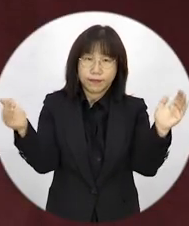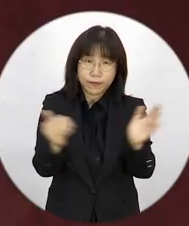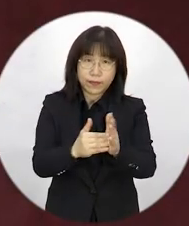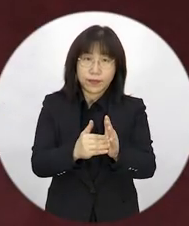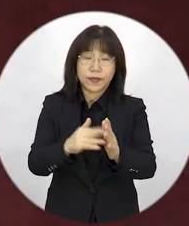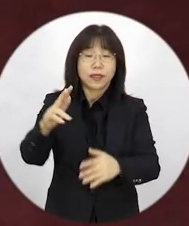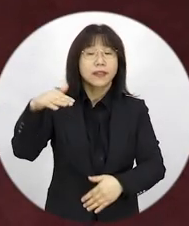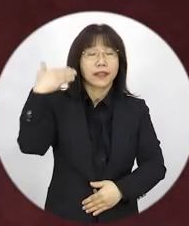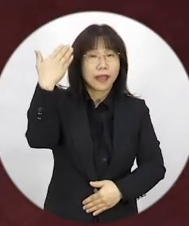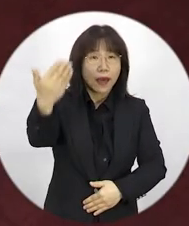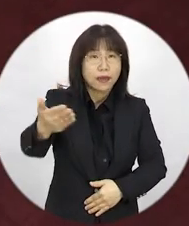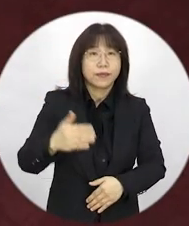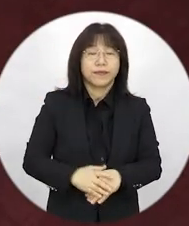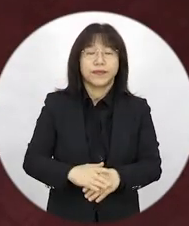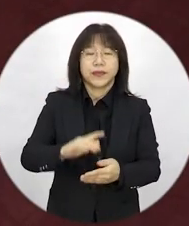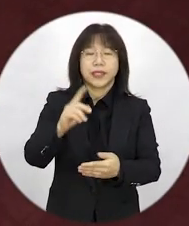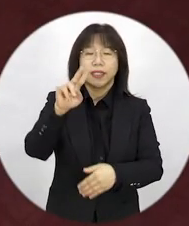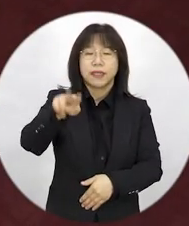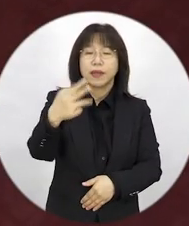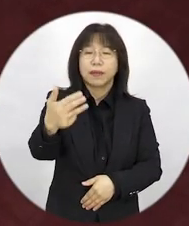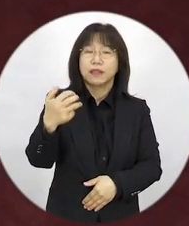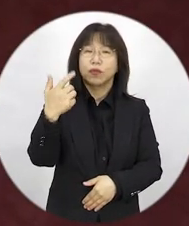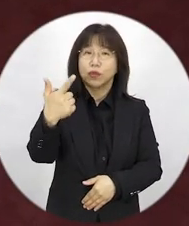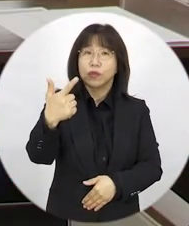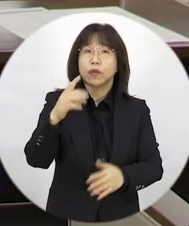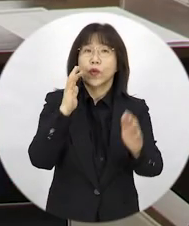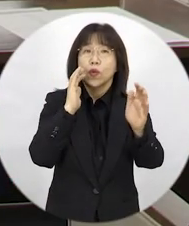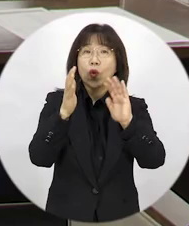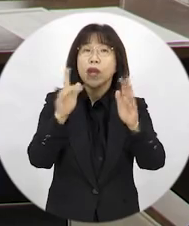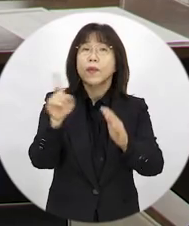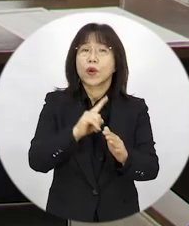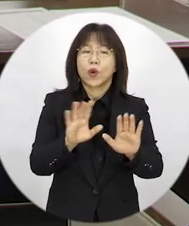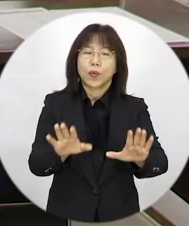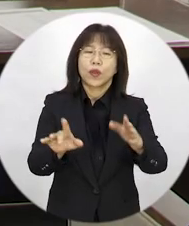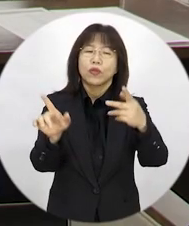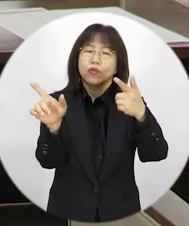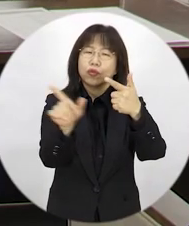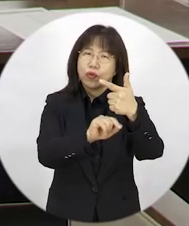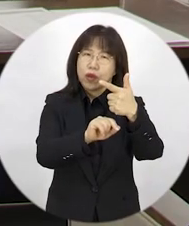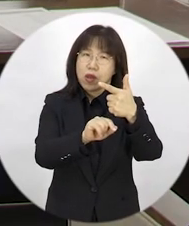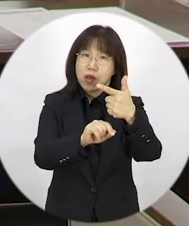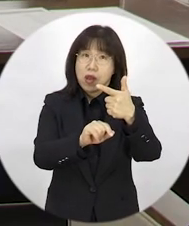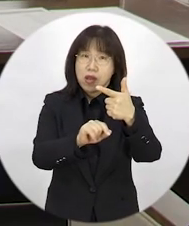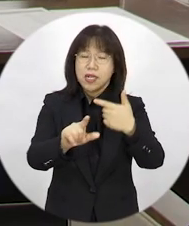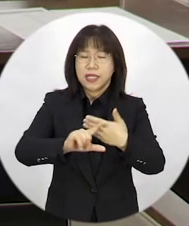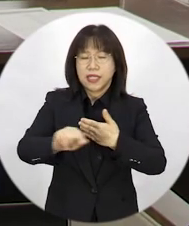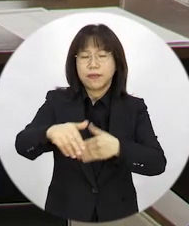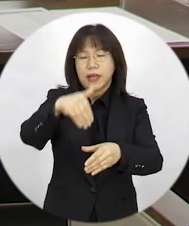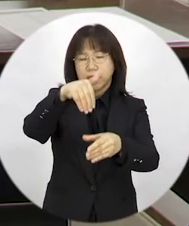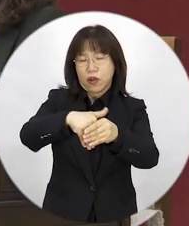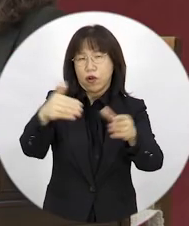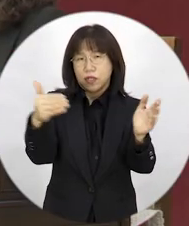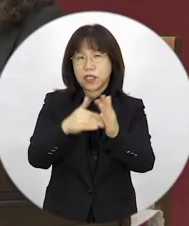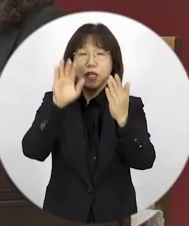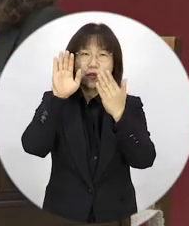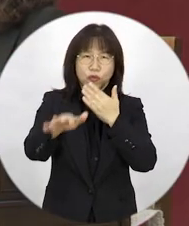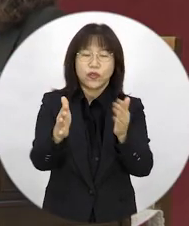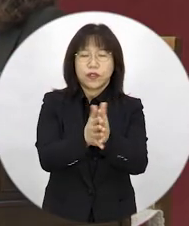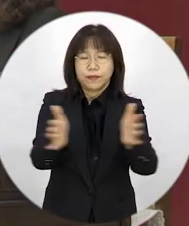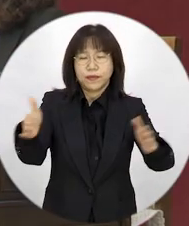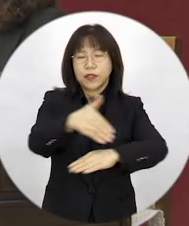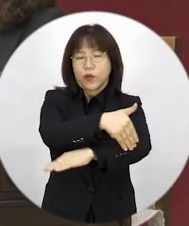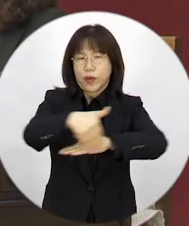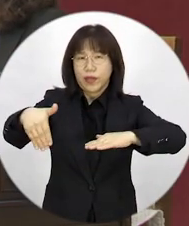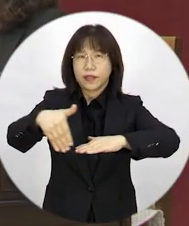한편 다음 회기 인 서울특별시 강서구 2 회 제 286회 임시 회는 오는 6월 전국 지방 선거가 치러진 후